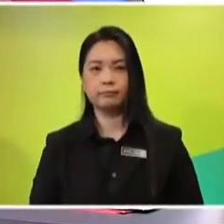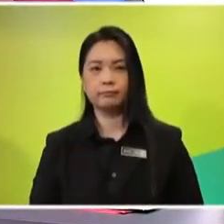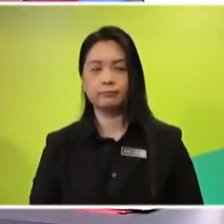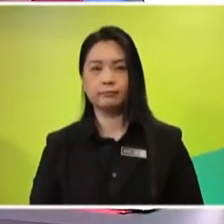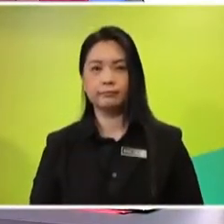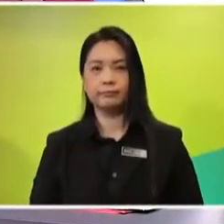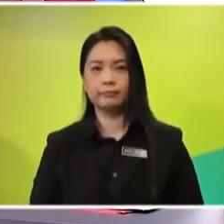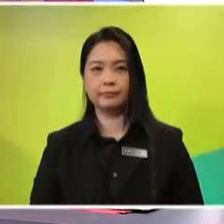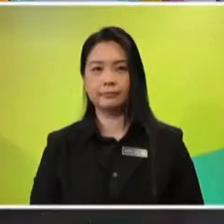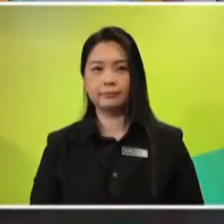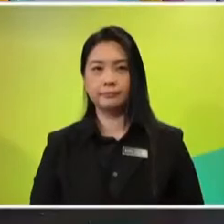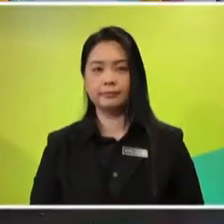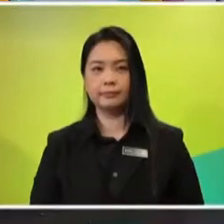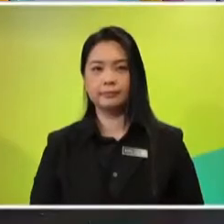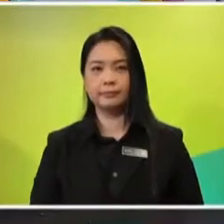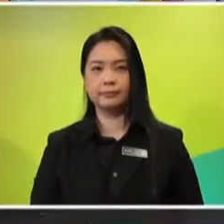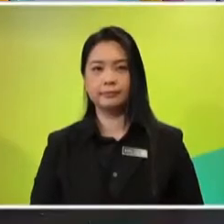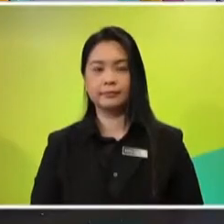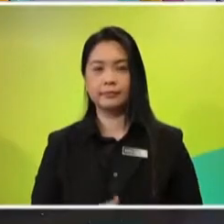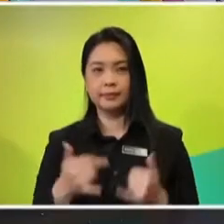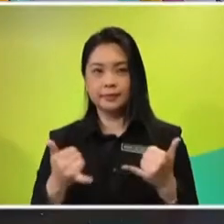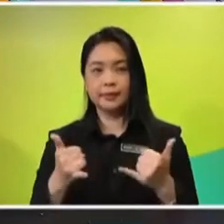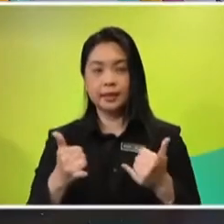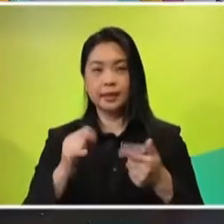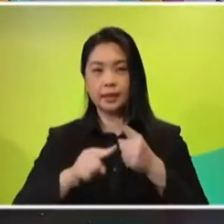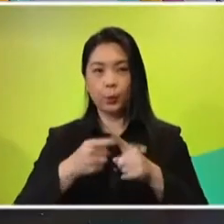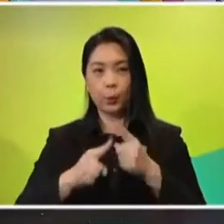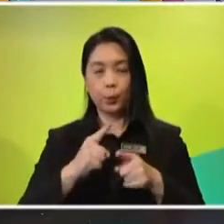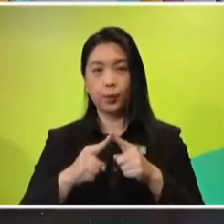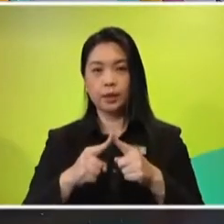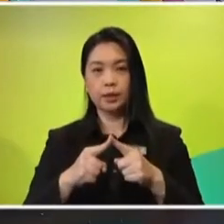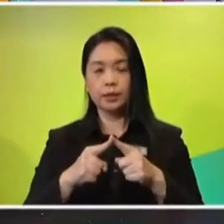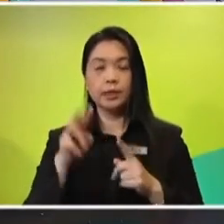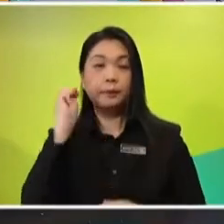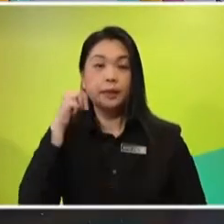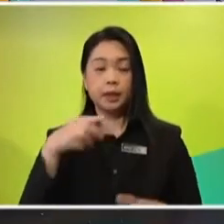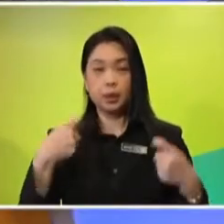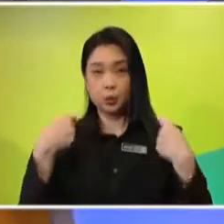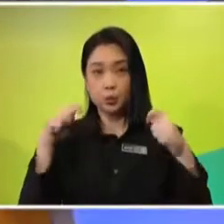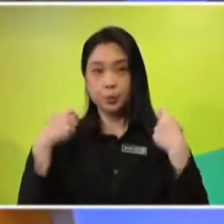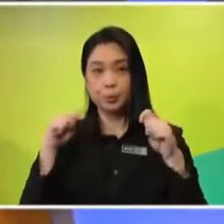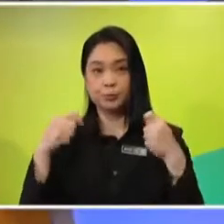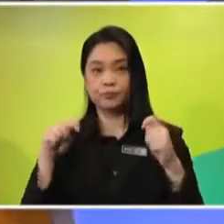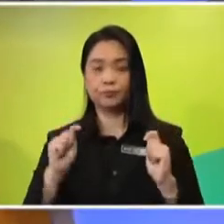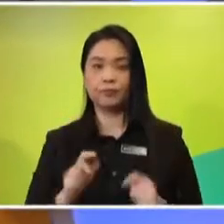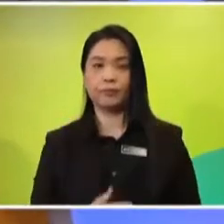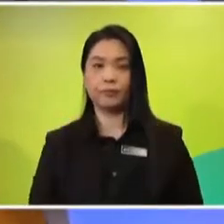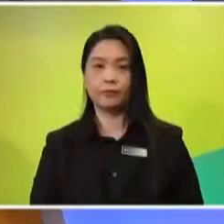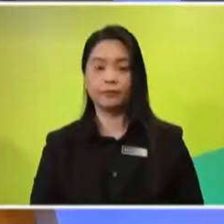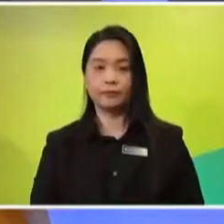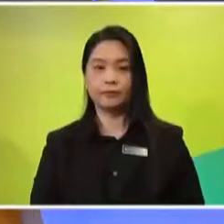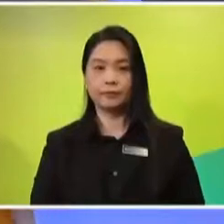Saya tampal cikgu ya? Boleh. Okey, saya cuba tampal kawan-kawan. Sebab ini ialah bentuk segi empat. Kita tampal dia